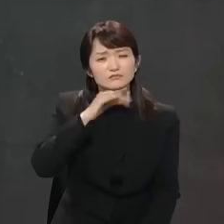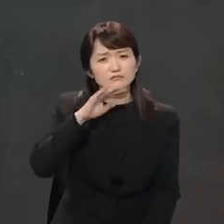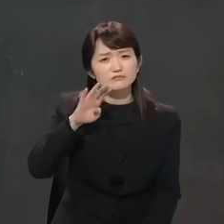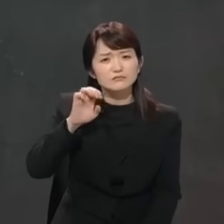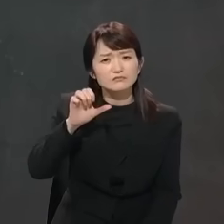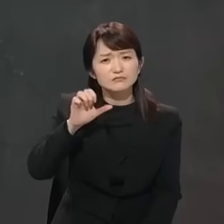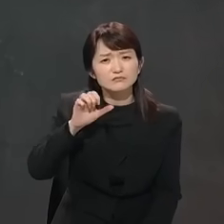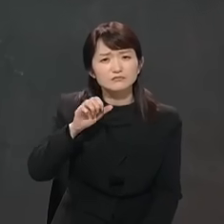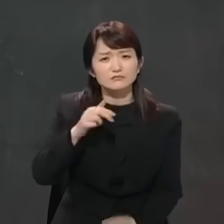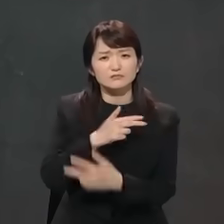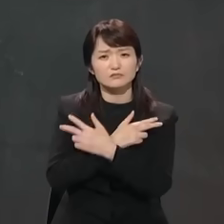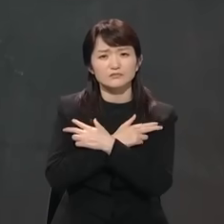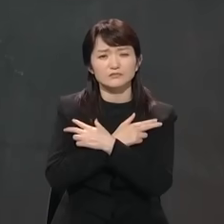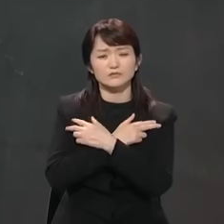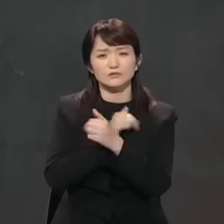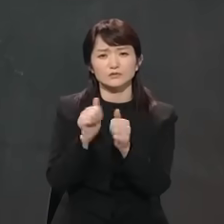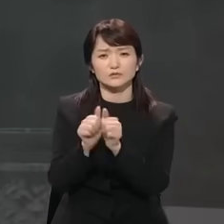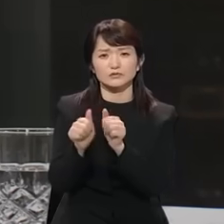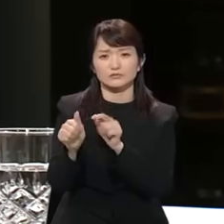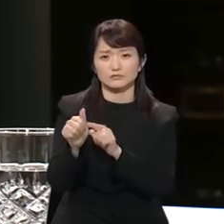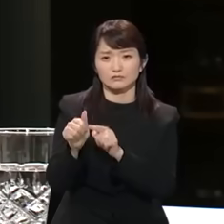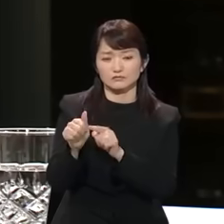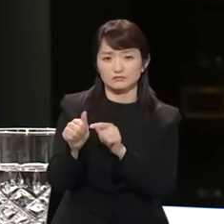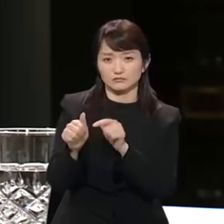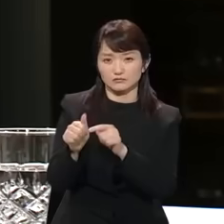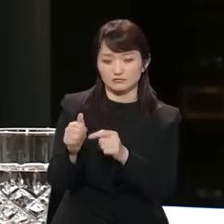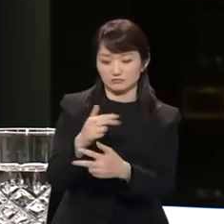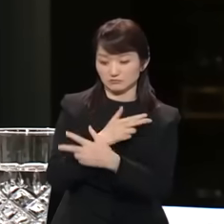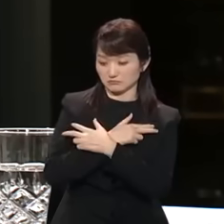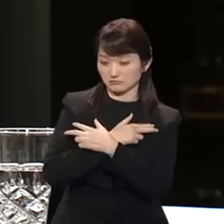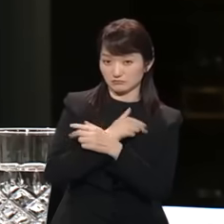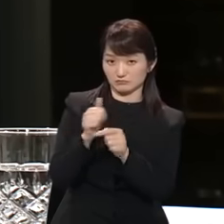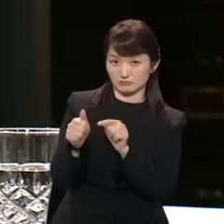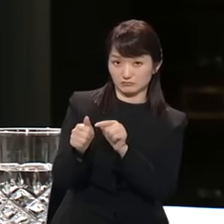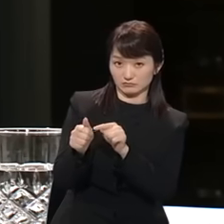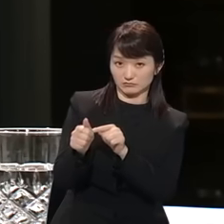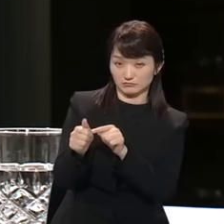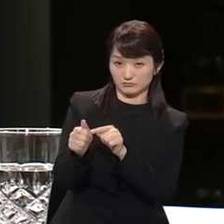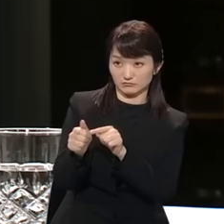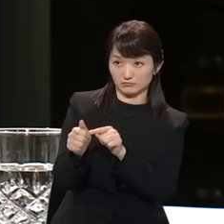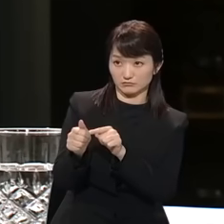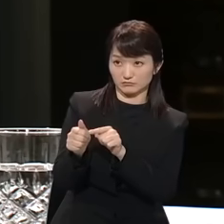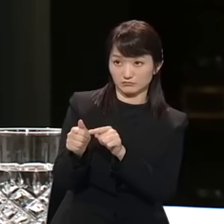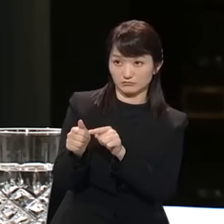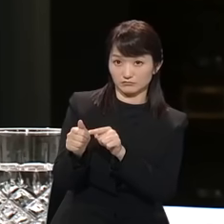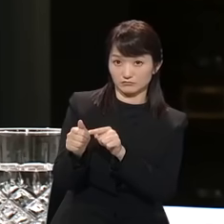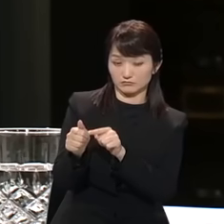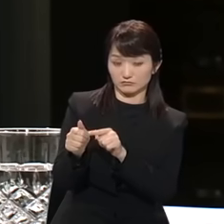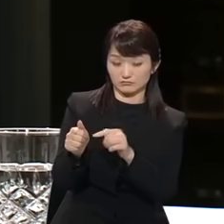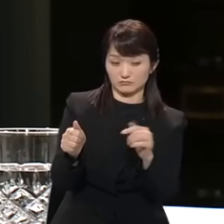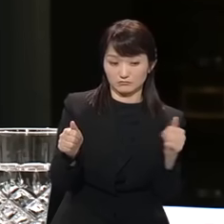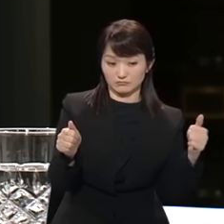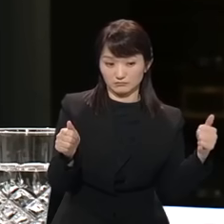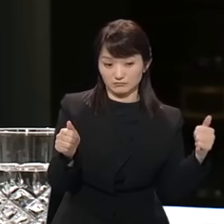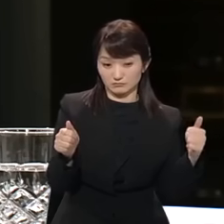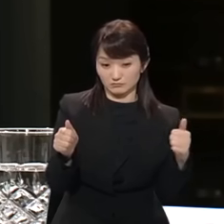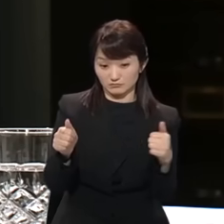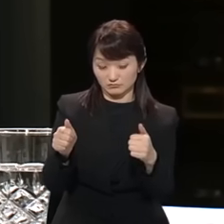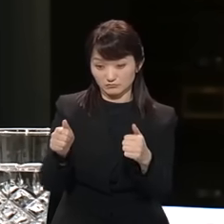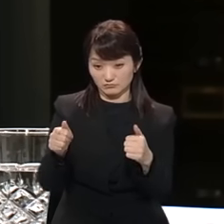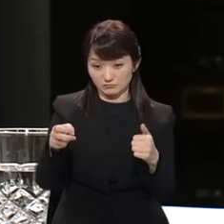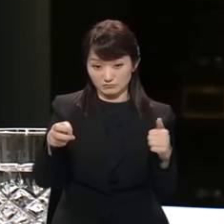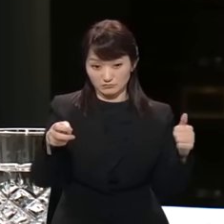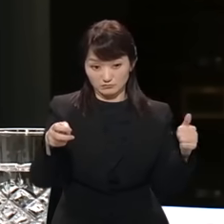45살 양복남. 자, 번지르르한 양복을 입은 남성이었는데 이 양복남은 당연히 19살 미성년자를 만나는